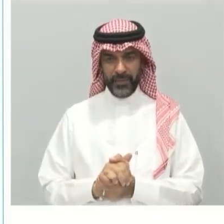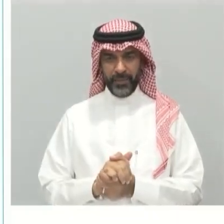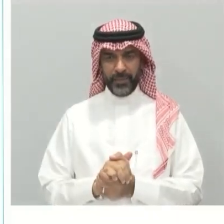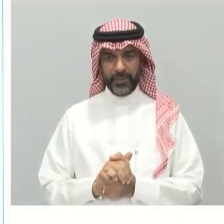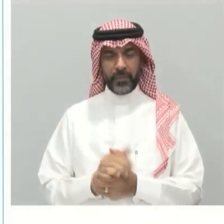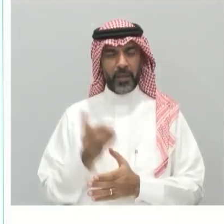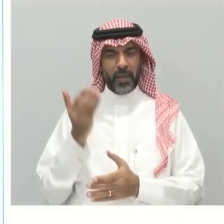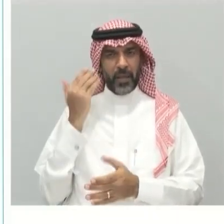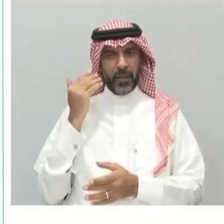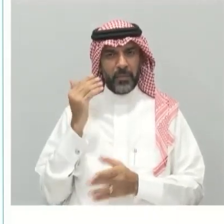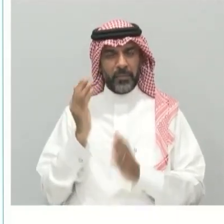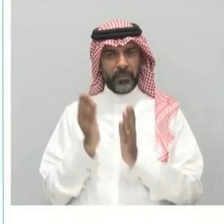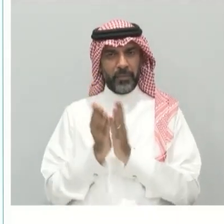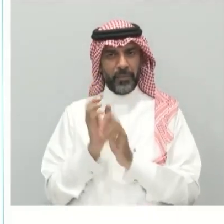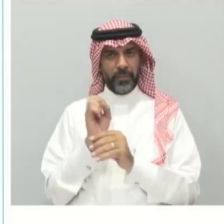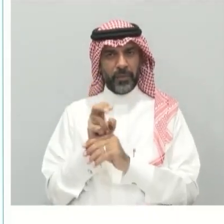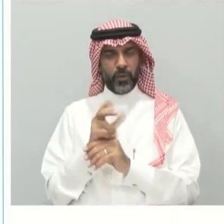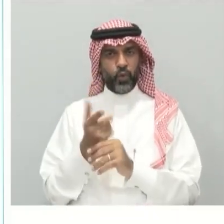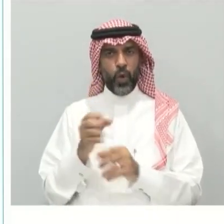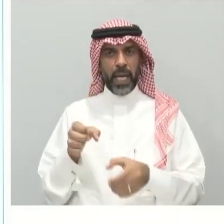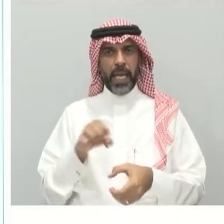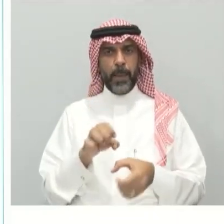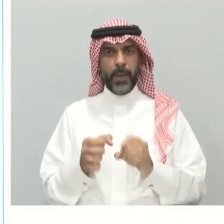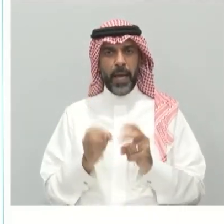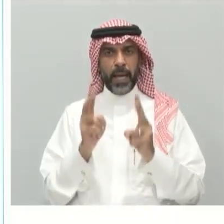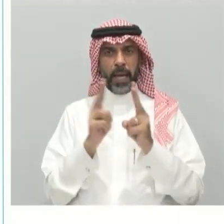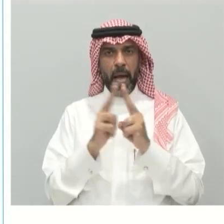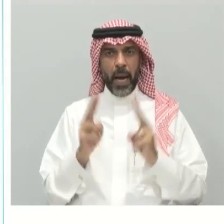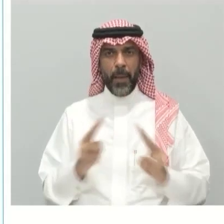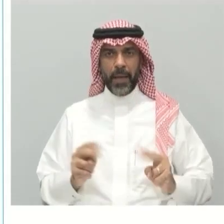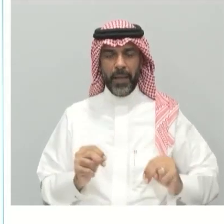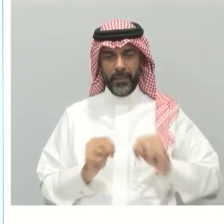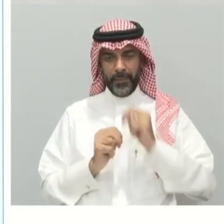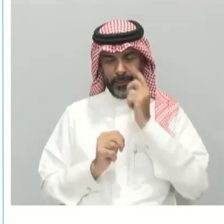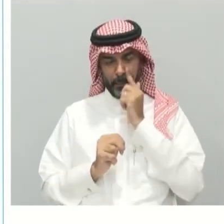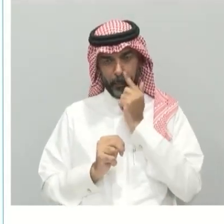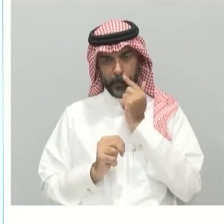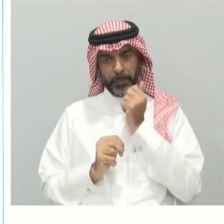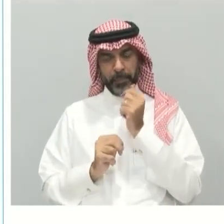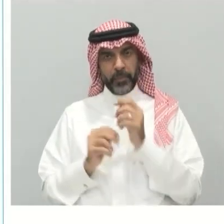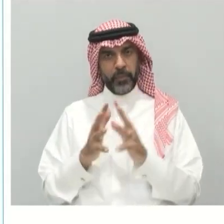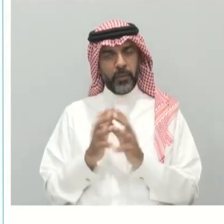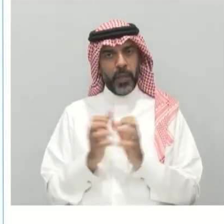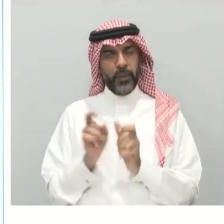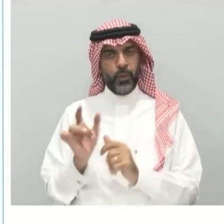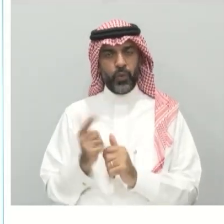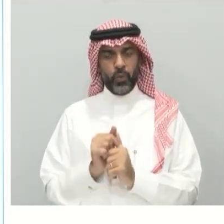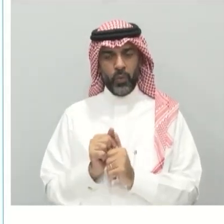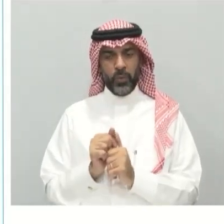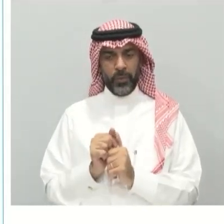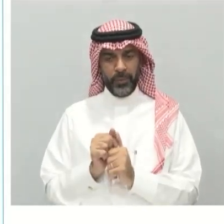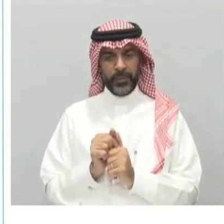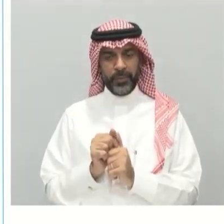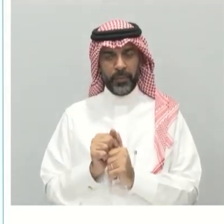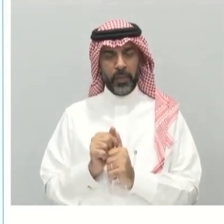تعرفنا سابقا على الكيمياء الكهربائيه على الكيمياء الكهربائيه تعريف الكيمياء الكهربائيه زي ما